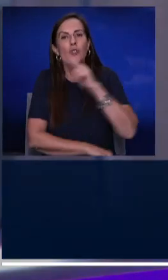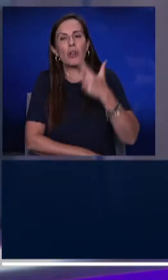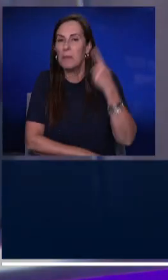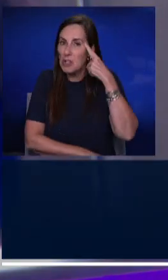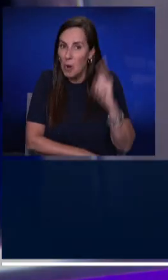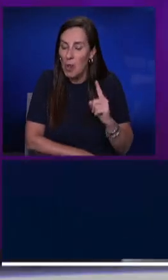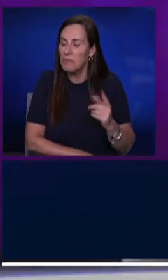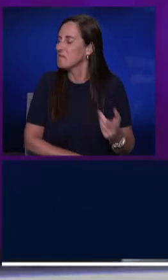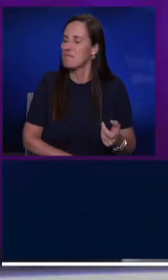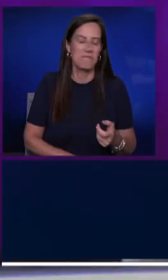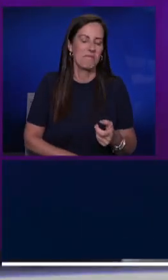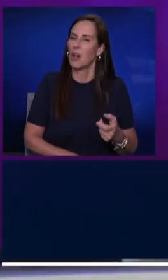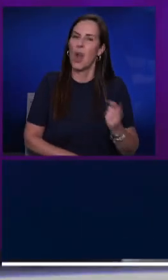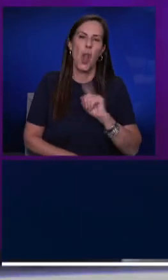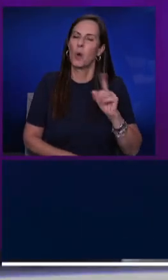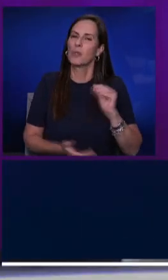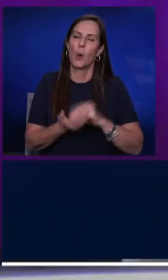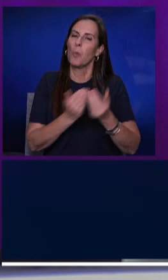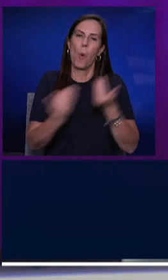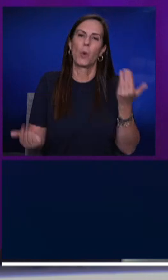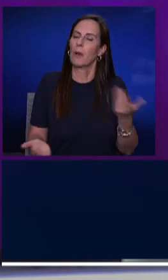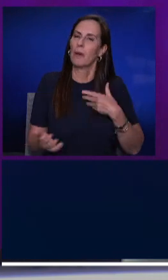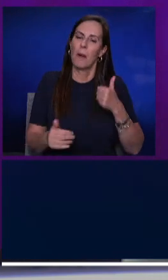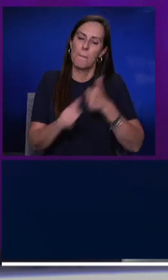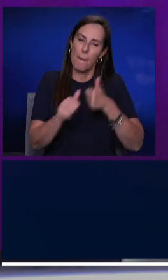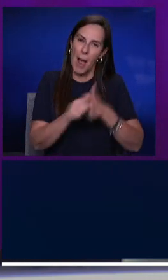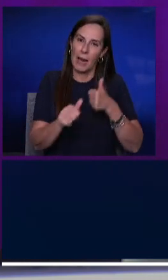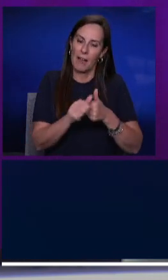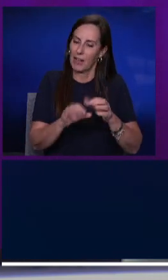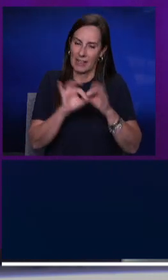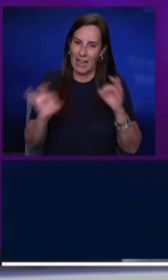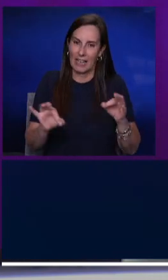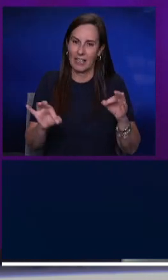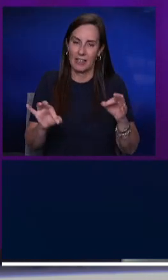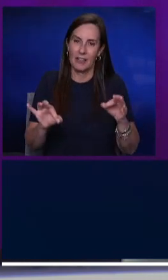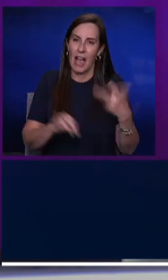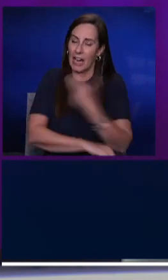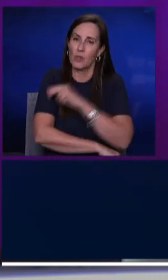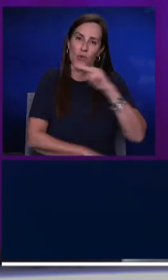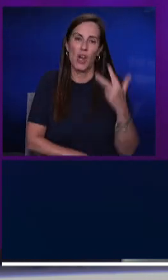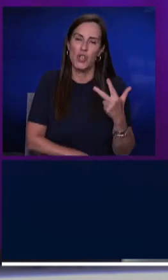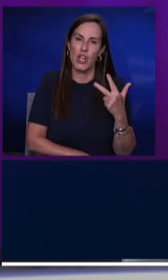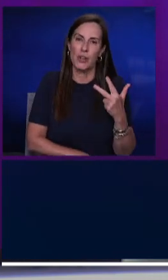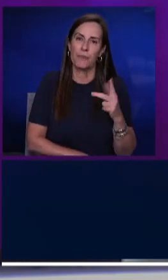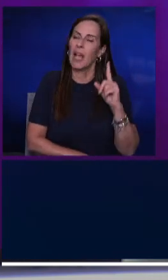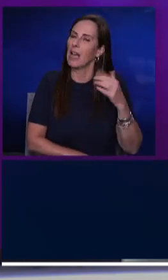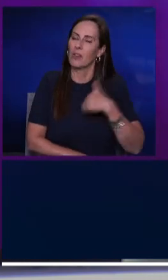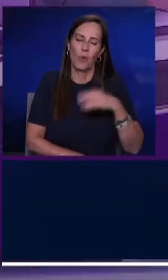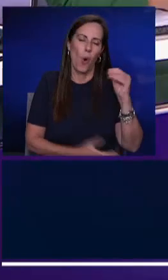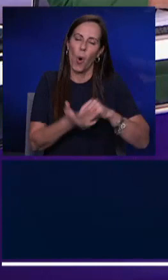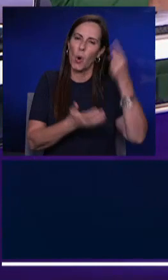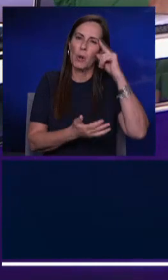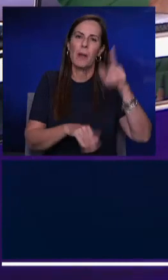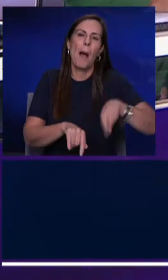לנו, זה מוקדם מדי במעקב אחרי תחילת החיסון השלישי, אז אנחנו עדיין לא יודעים לומר, אנחנו עוקבים אחרי